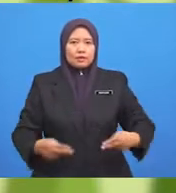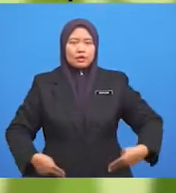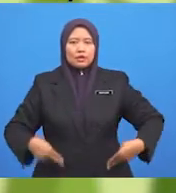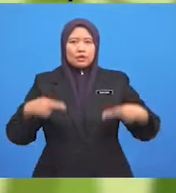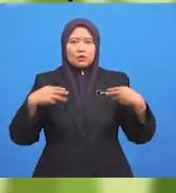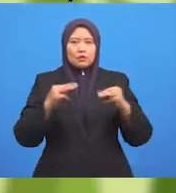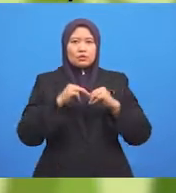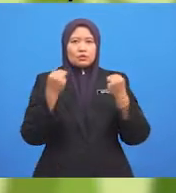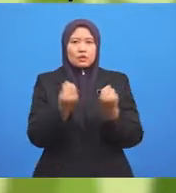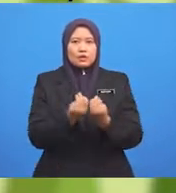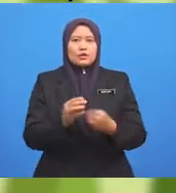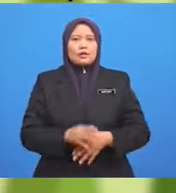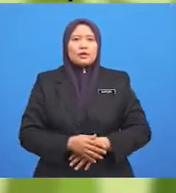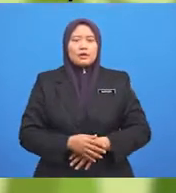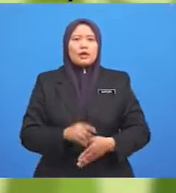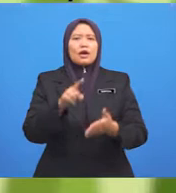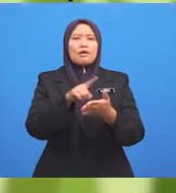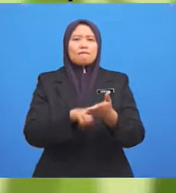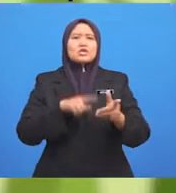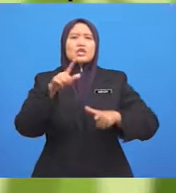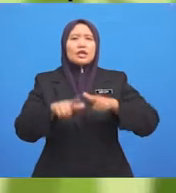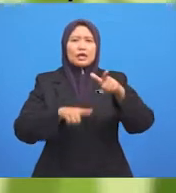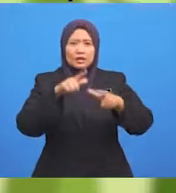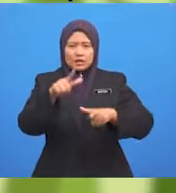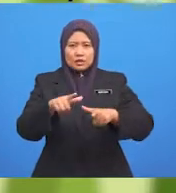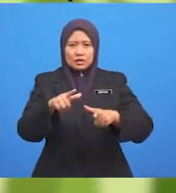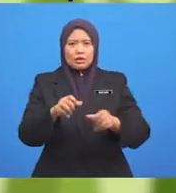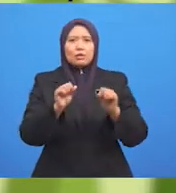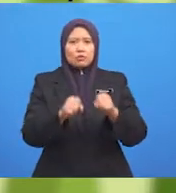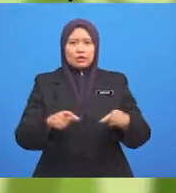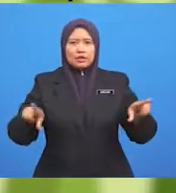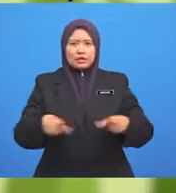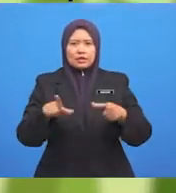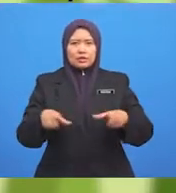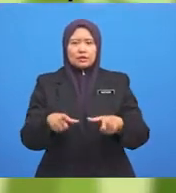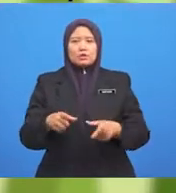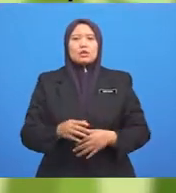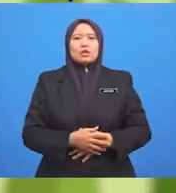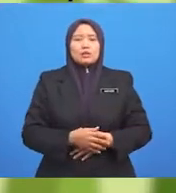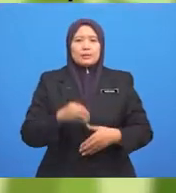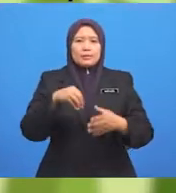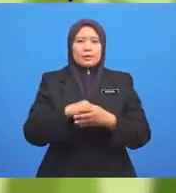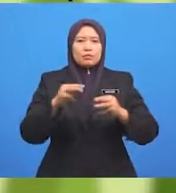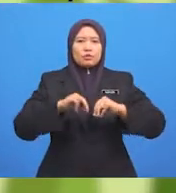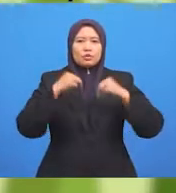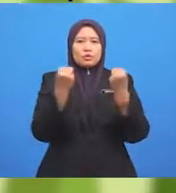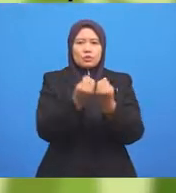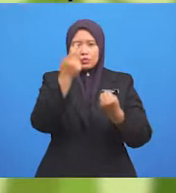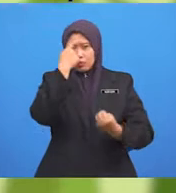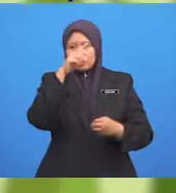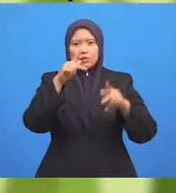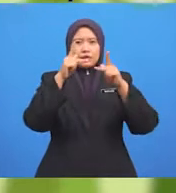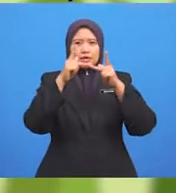apakah langkah-langkah yang boleh dilaksanakan oleh masyarakat untuk mengekalkan